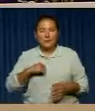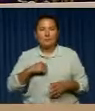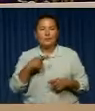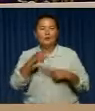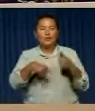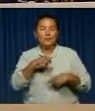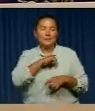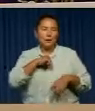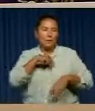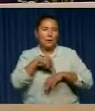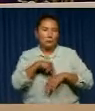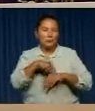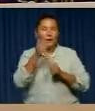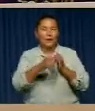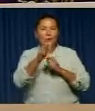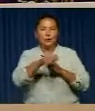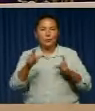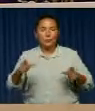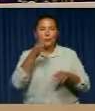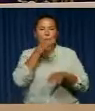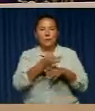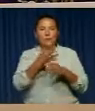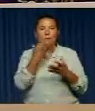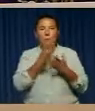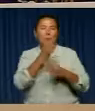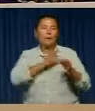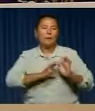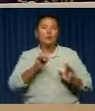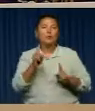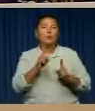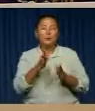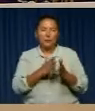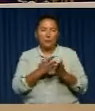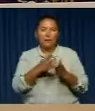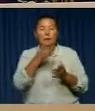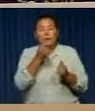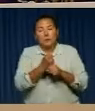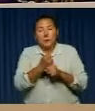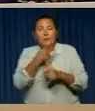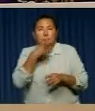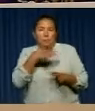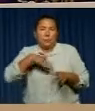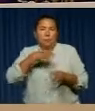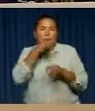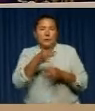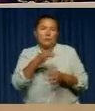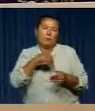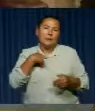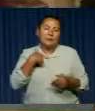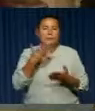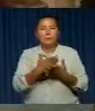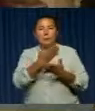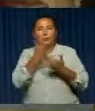өткергеннен кейін дейсіз. Сондықтан әр адам өзіне жауап беру керек, жаңа пайдаланып тұрған адам. Жасасын, көрсін, сосын барып айтсын, я пайдасы бар, я жоқ